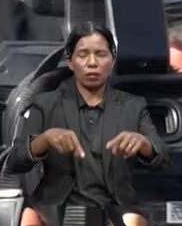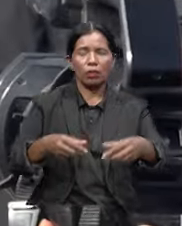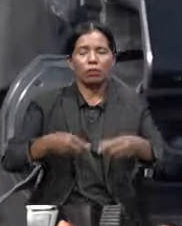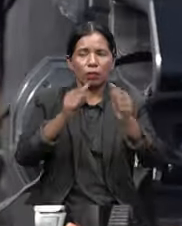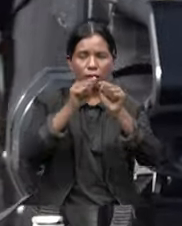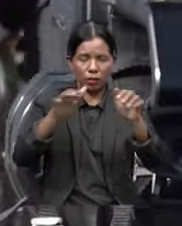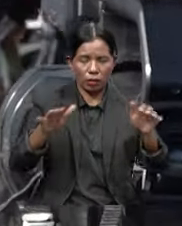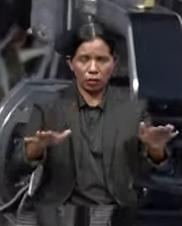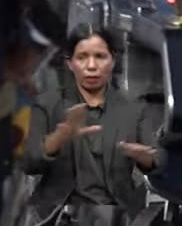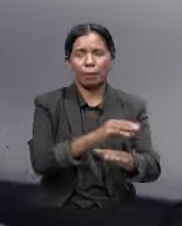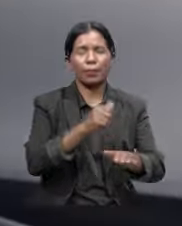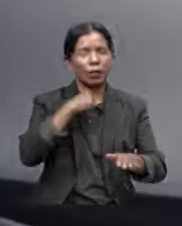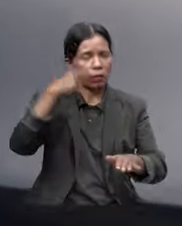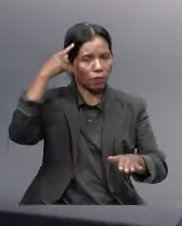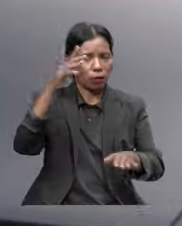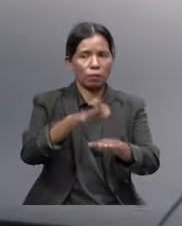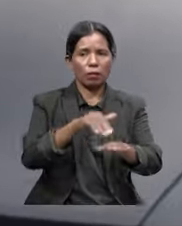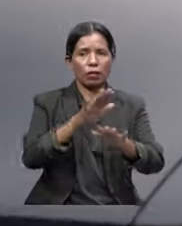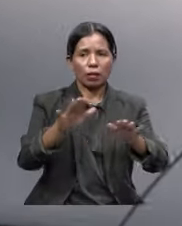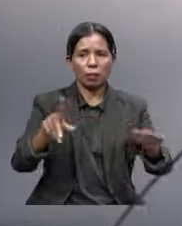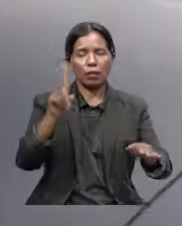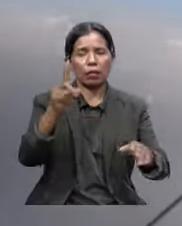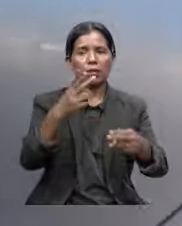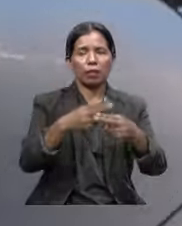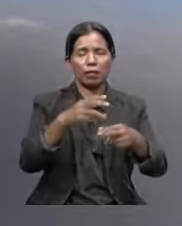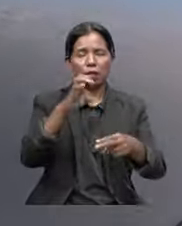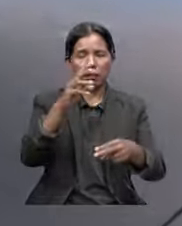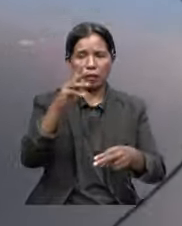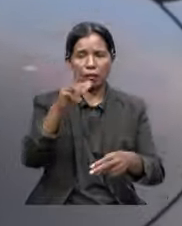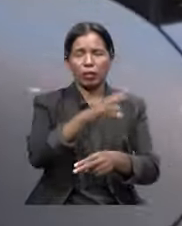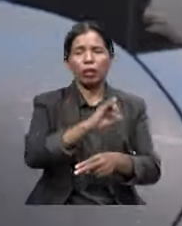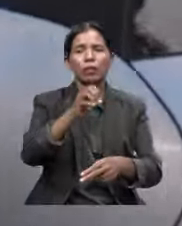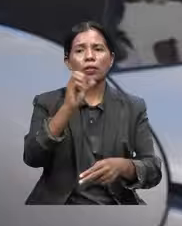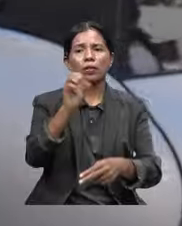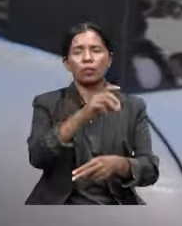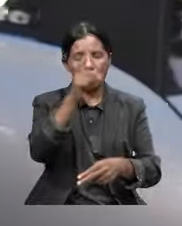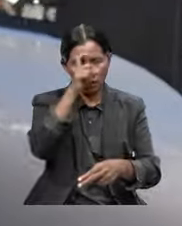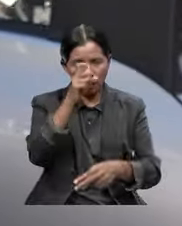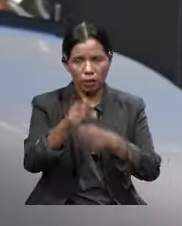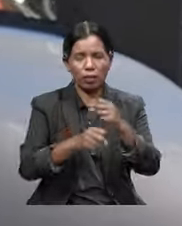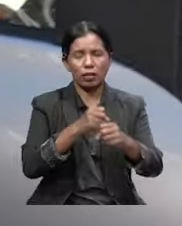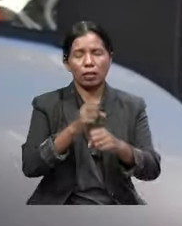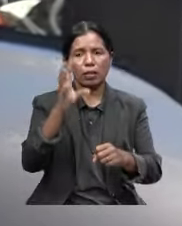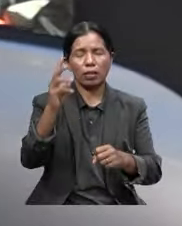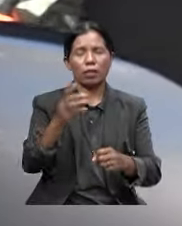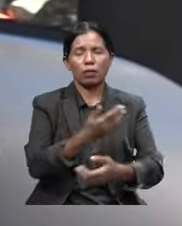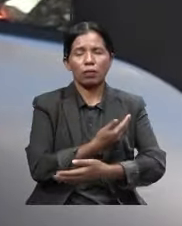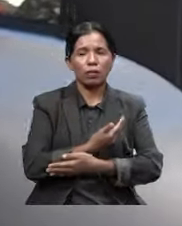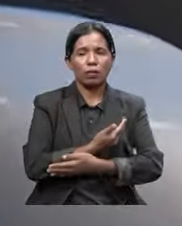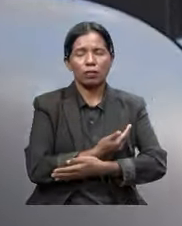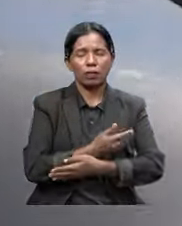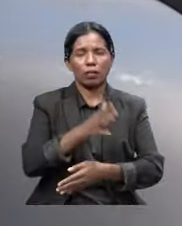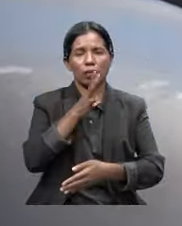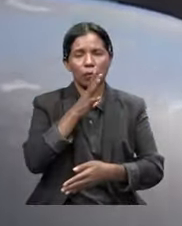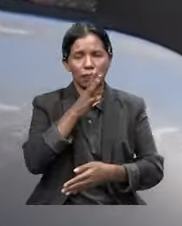fobensong. Alende ne amu papa mos bolu labari ki kida honaran Epifanio Z ho idade tinang nen nebe kous hela husi nia